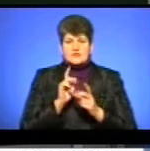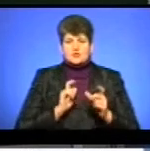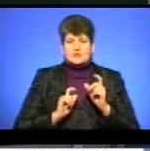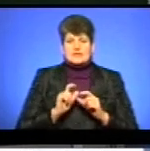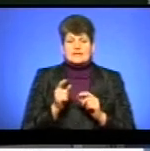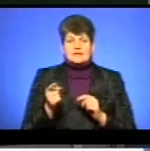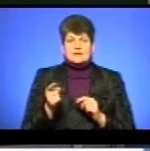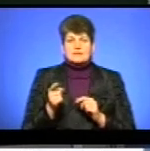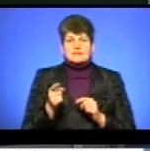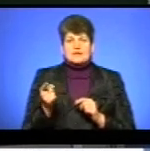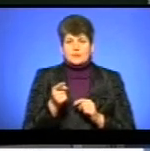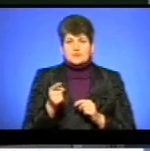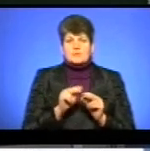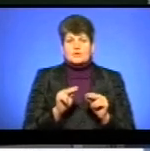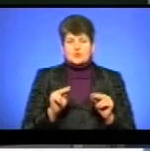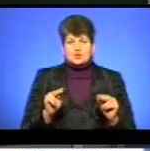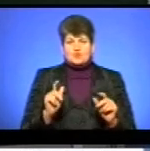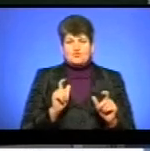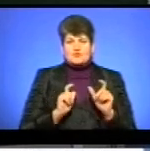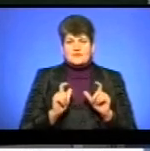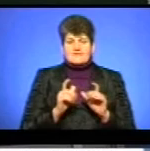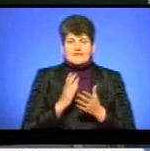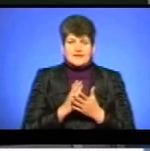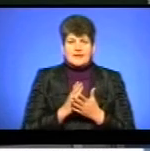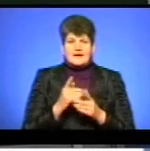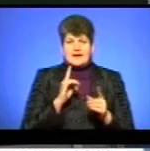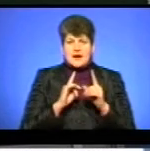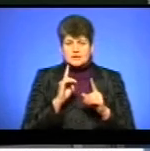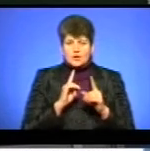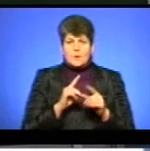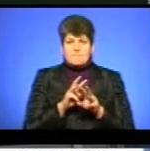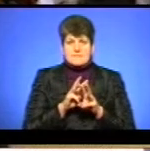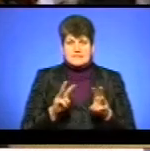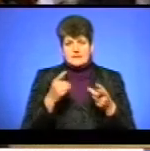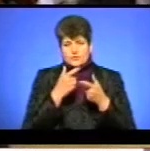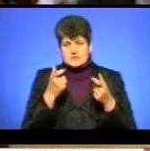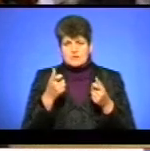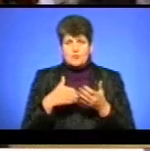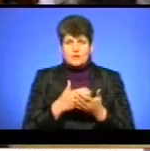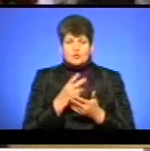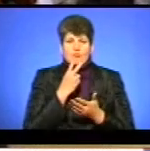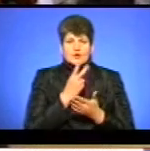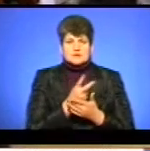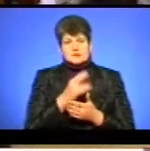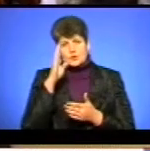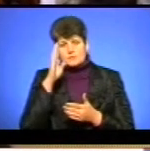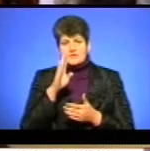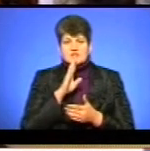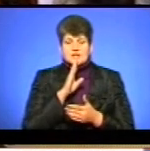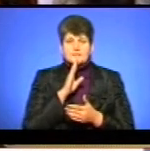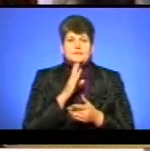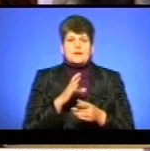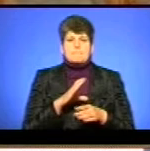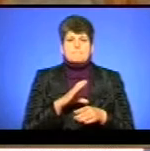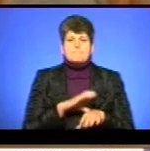Тернопільського педуніверситету. Він є радником міністра інформаційної політики і приїхав, щоб показати хлопцям і дівчатам фільм «Бранці